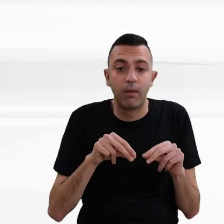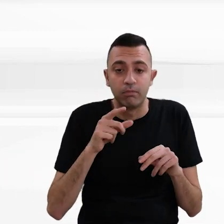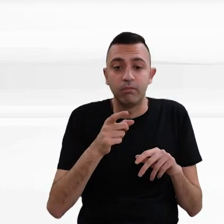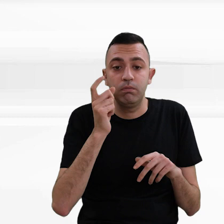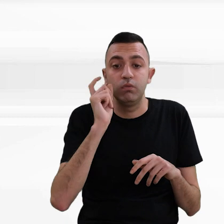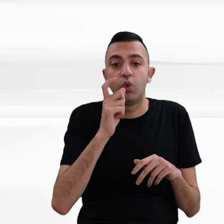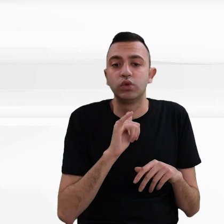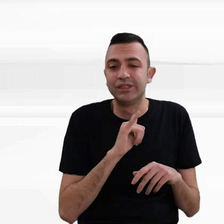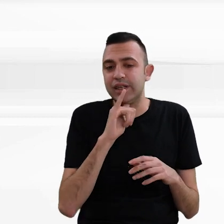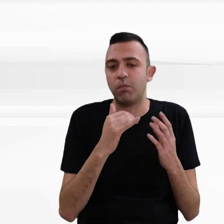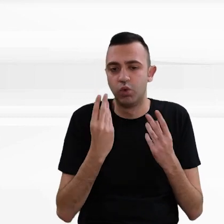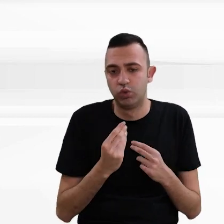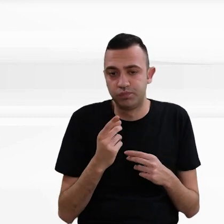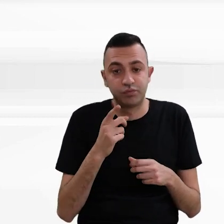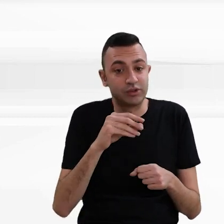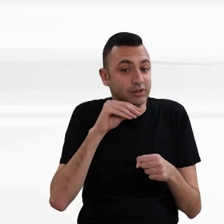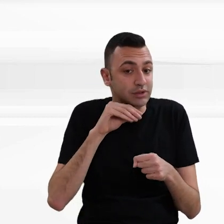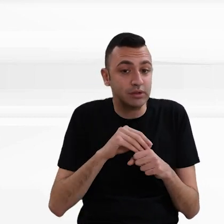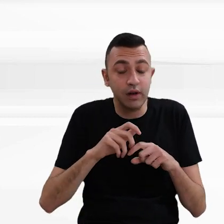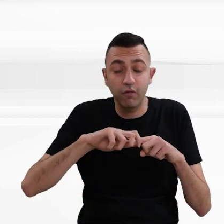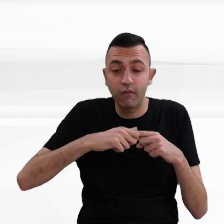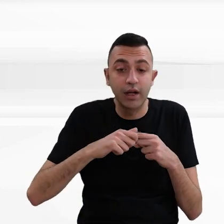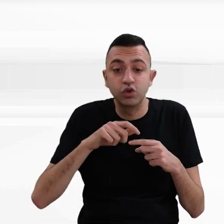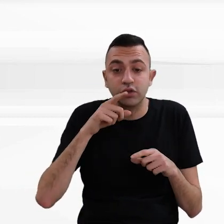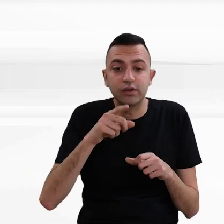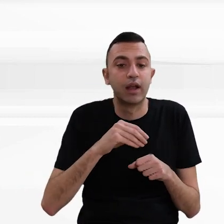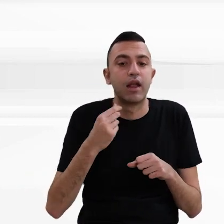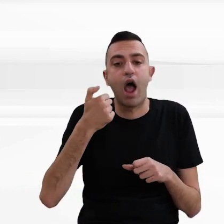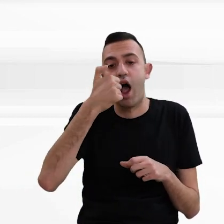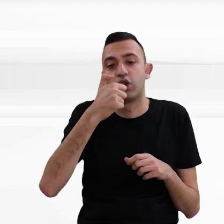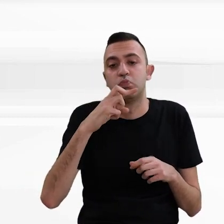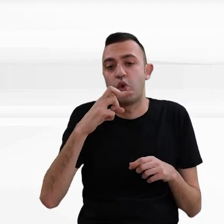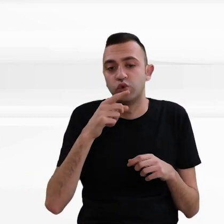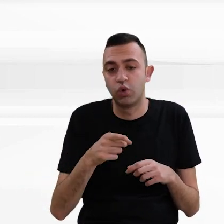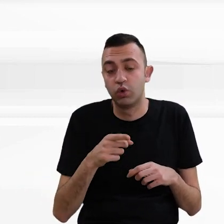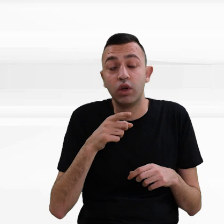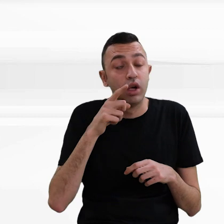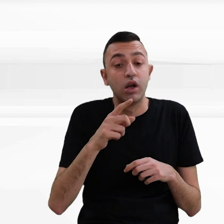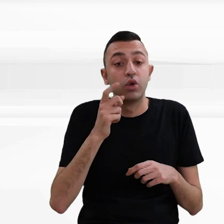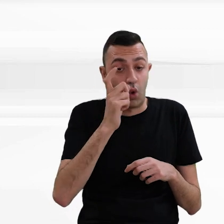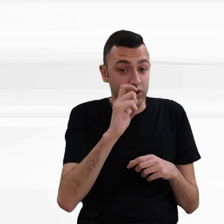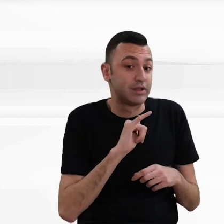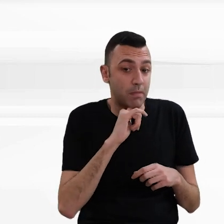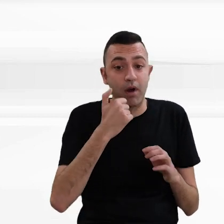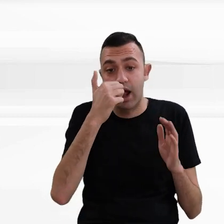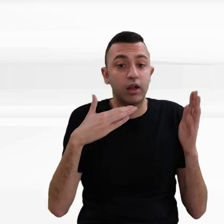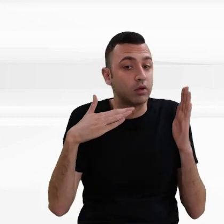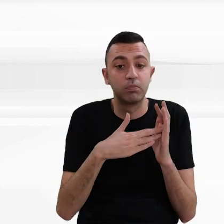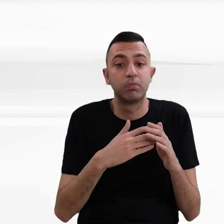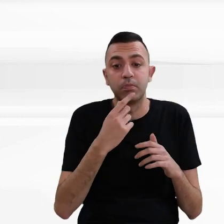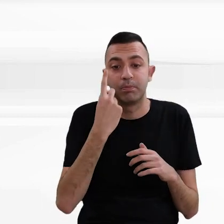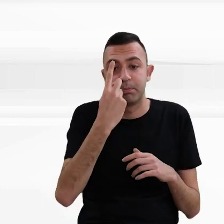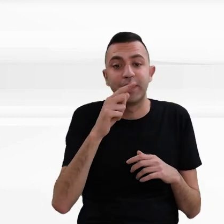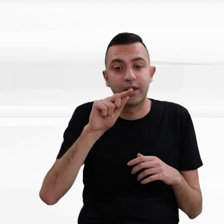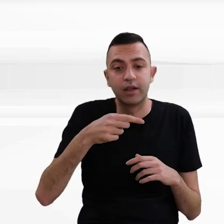tamamı dokuz gram tuz içeriyor Muş Ama taze fasulyenin porsiyonu da altı porsiyon Muş O halde dokuz gramı 6'ya